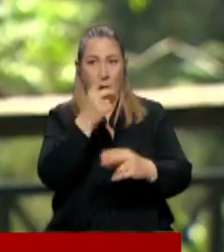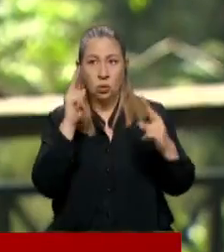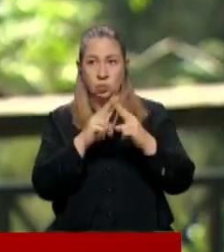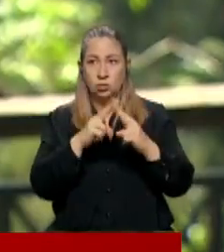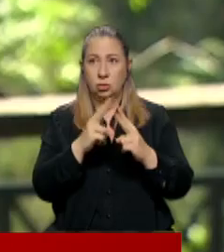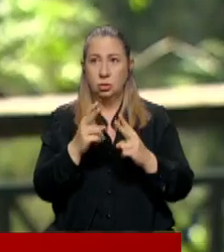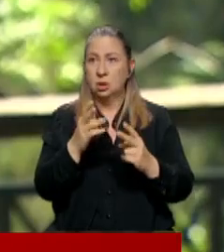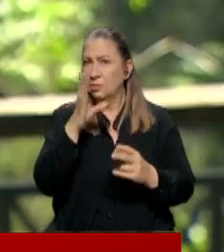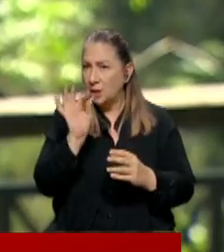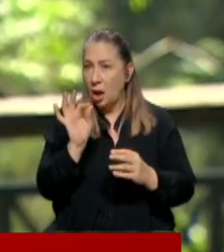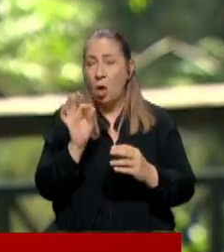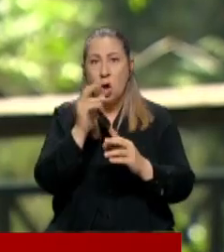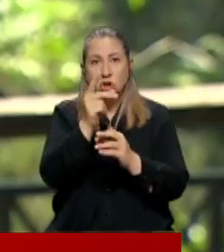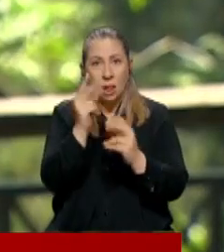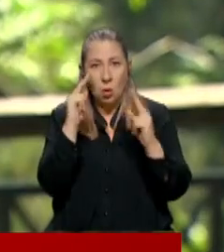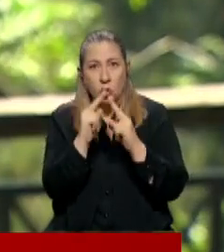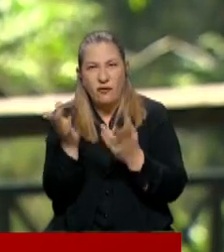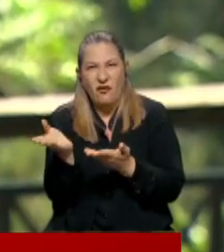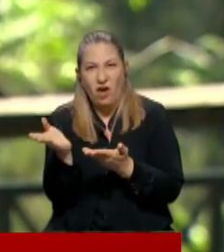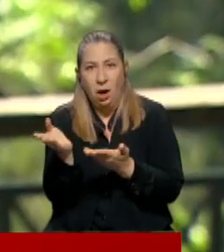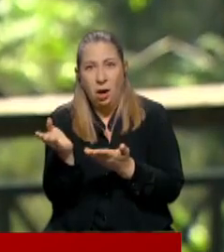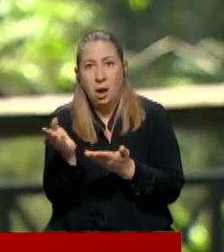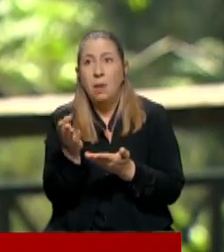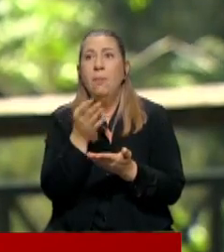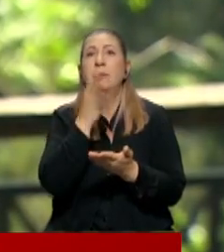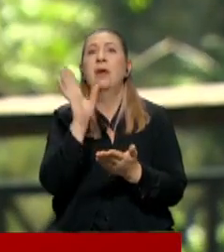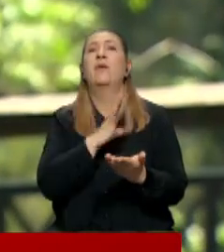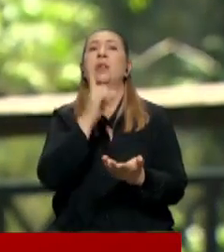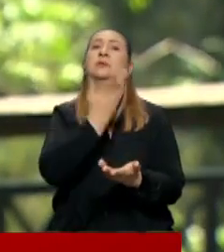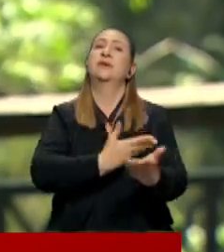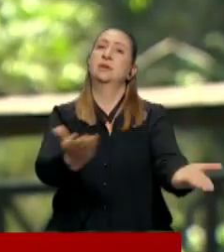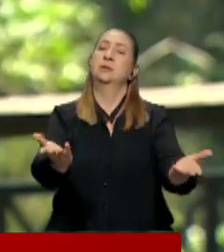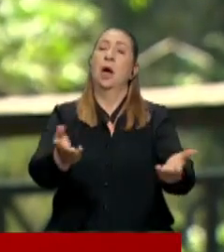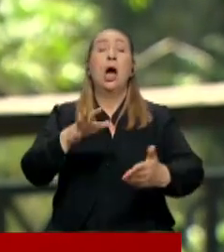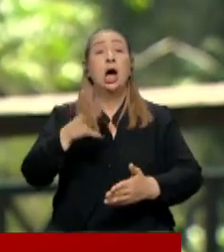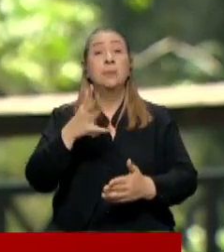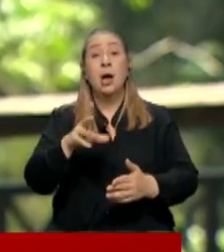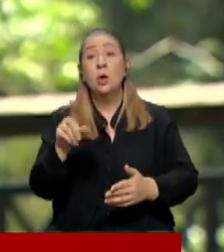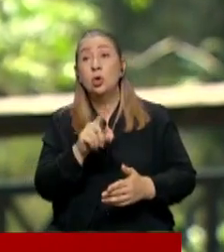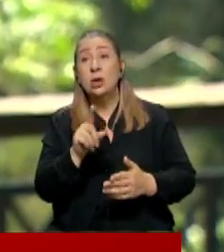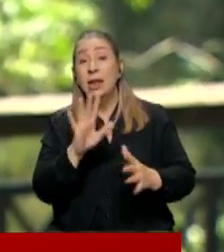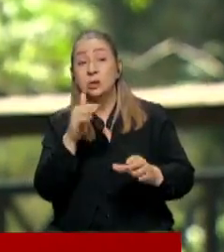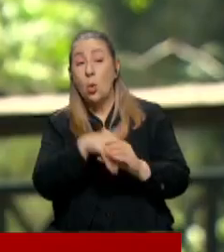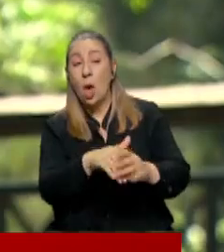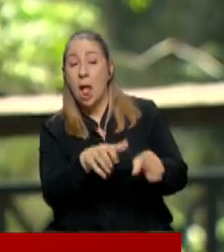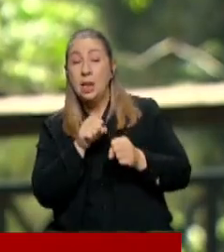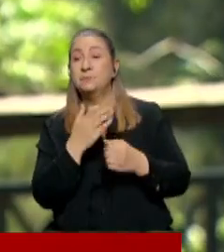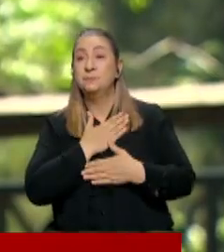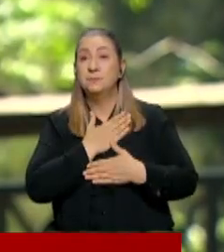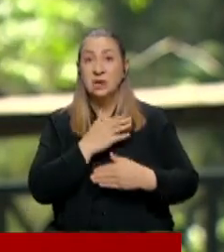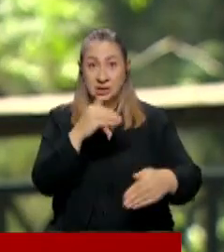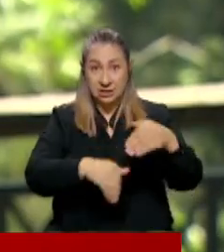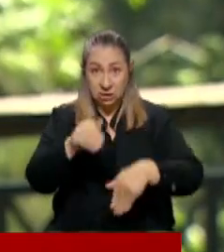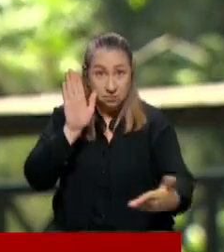Kiminle? Öcalan'la görüşüyorlar. Bilmeyen mi var Allah aşkına? Acaba Kürtlerin oyunu nasıl alabiliriz?